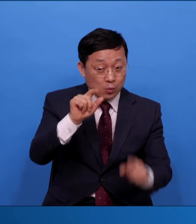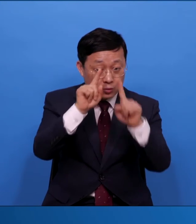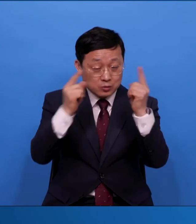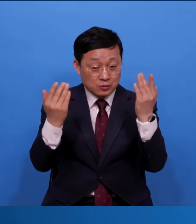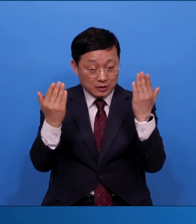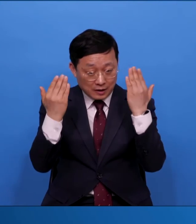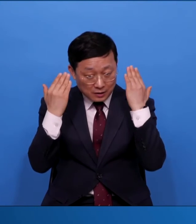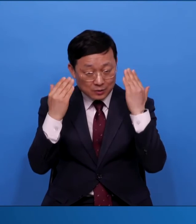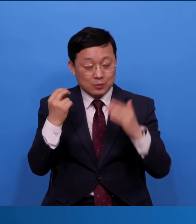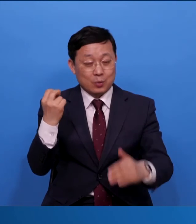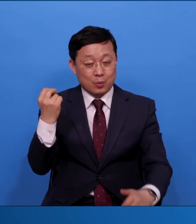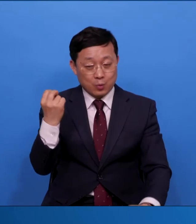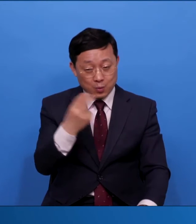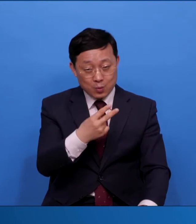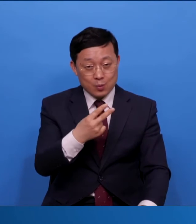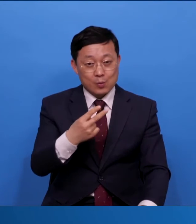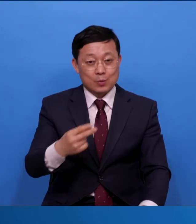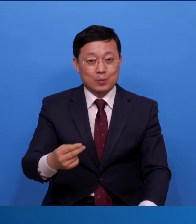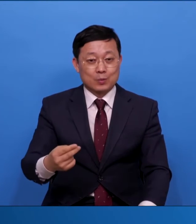비롯해서요.